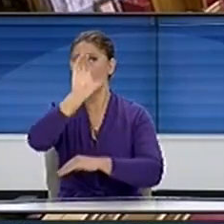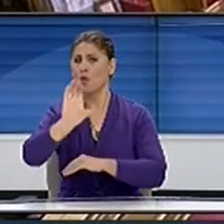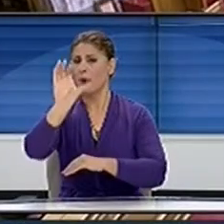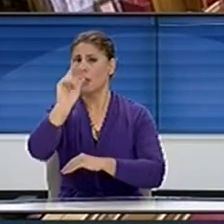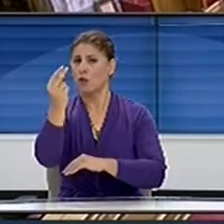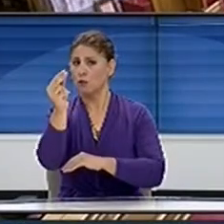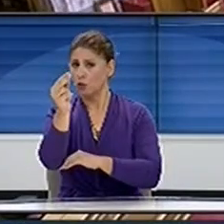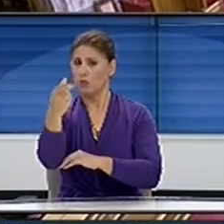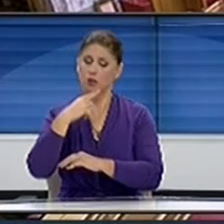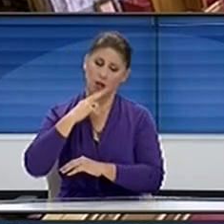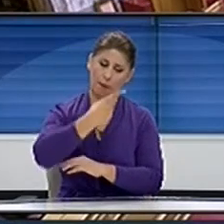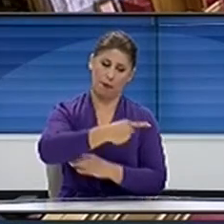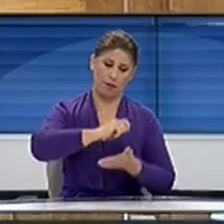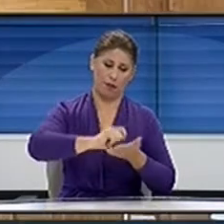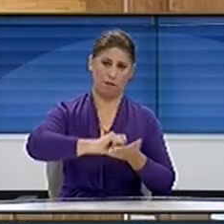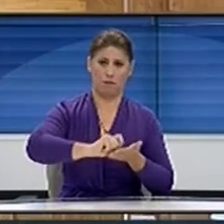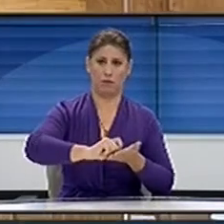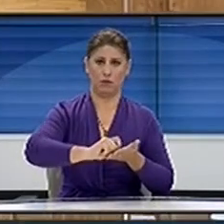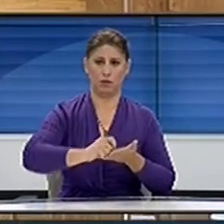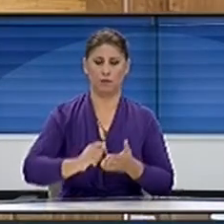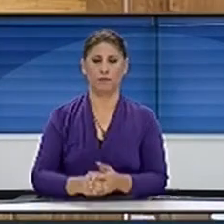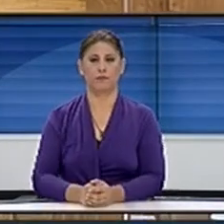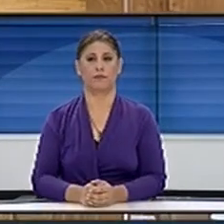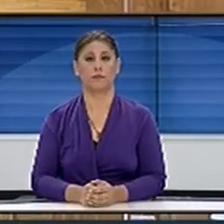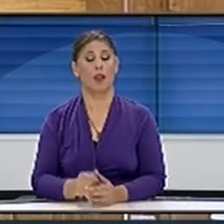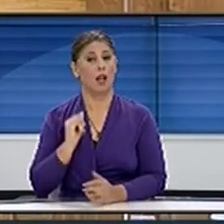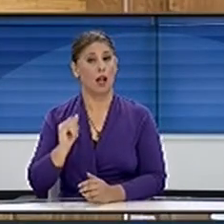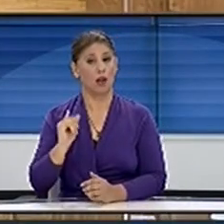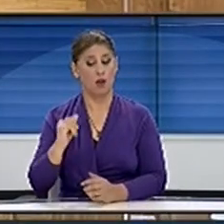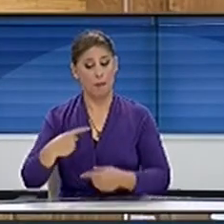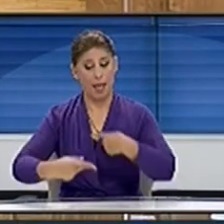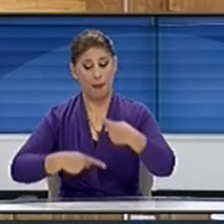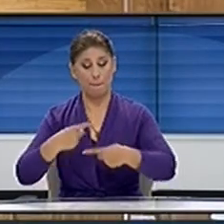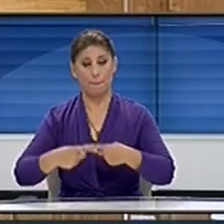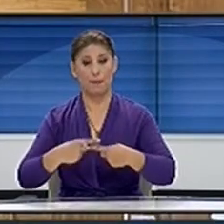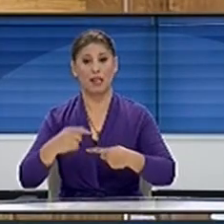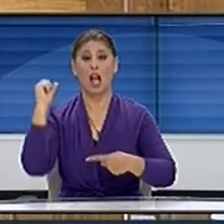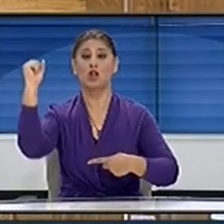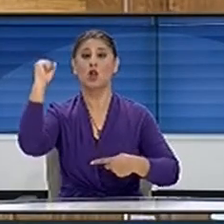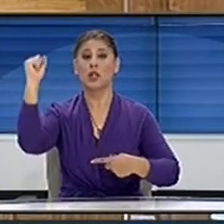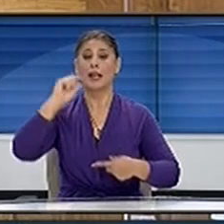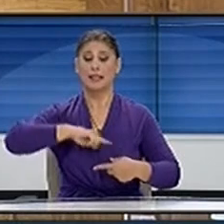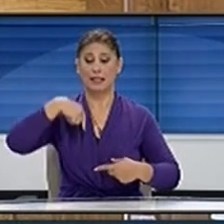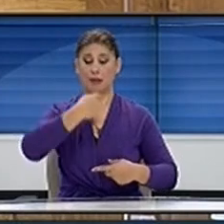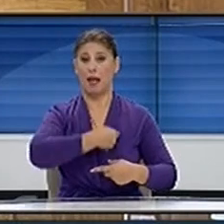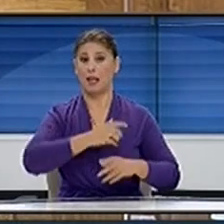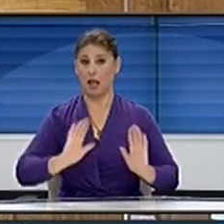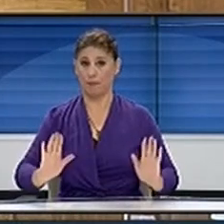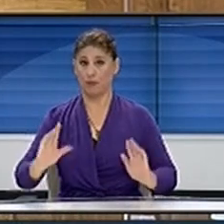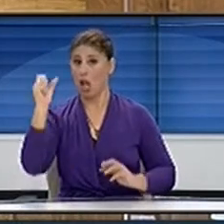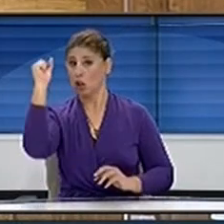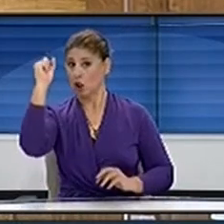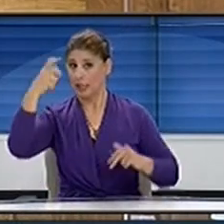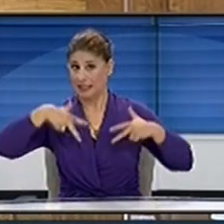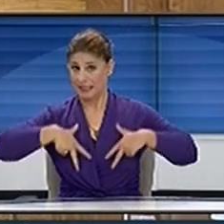Για να μην επικαλαστώ και την εμπειρία της σοσιαλιστικής Ισπανίας, όπου ενώ η σοσιαλιστική